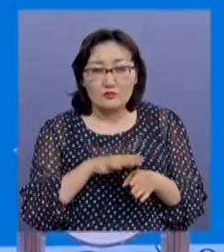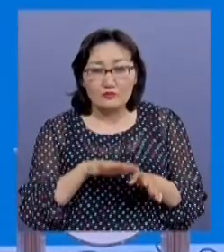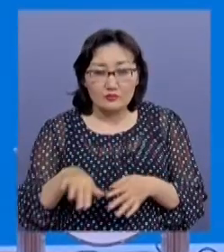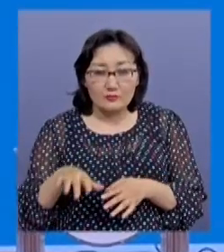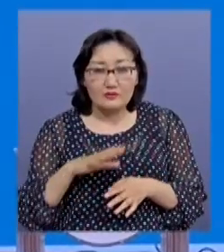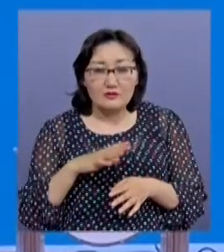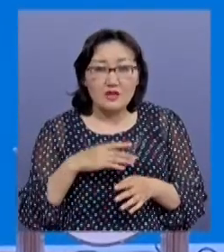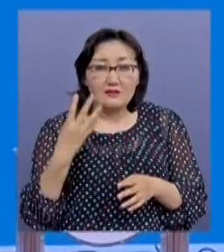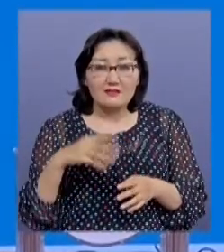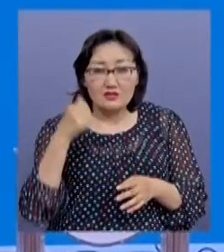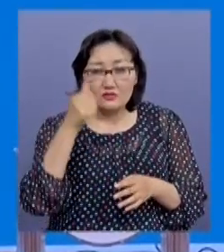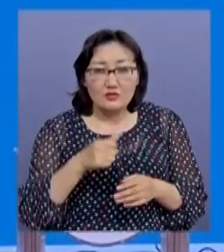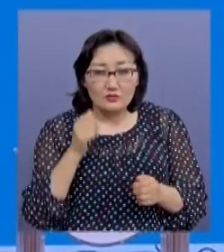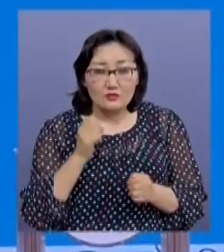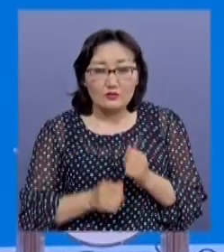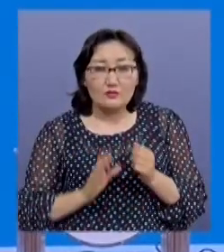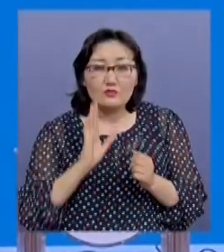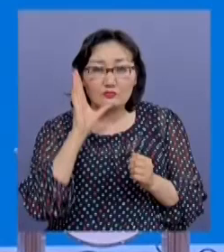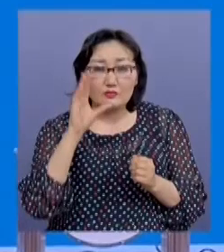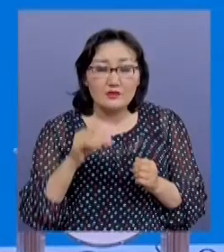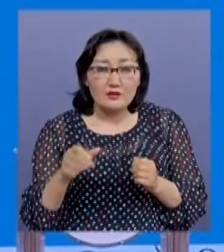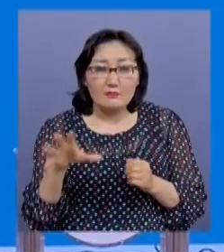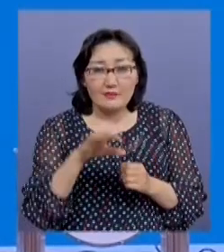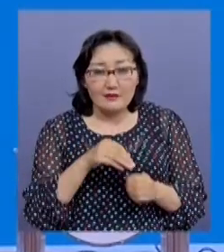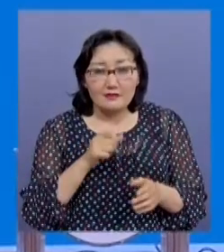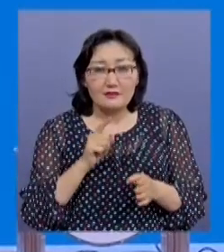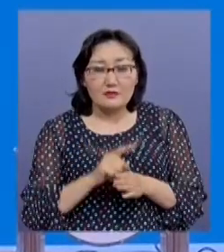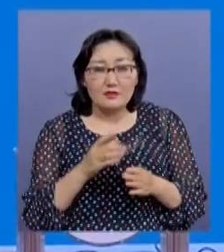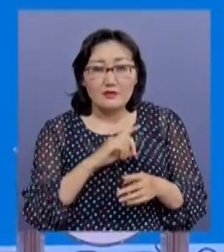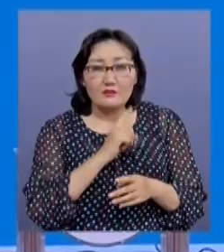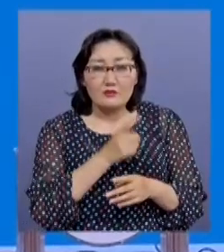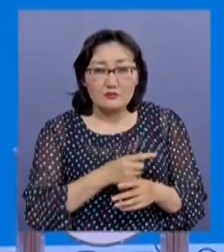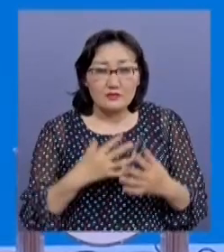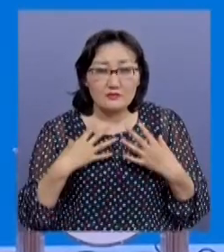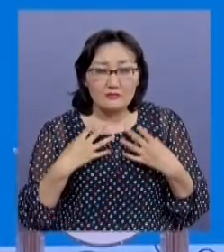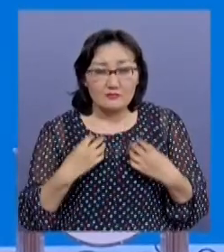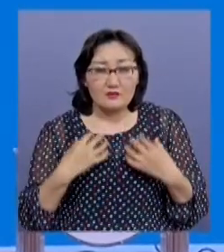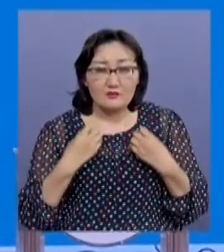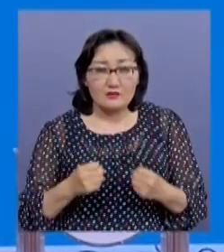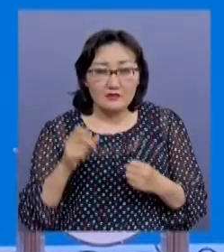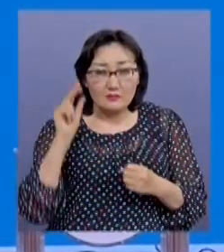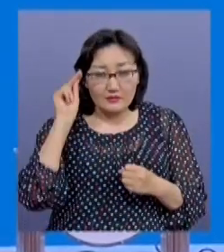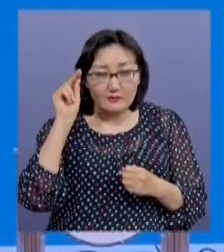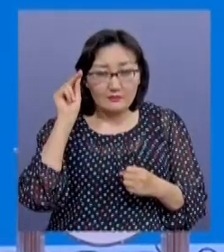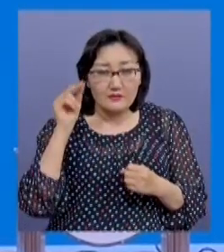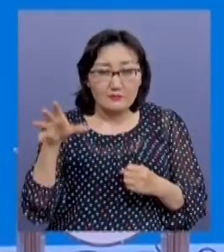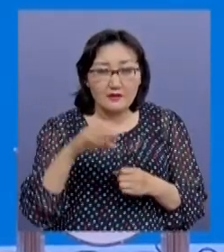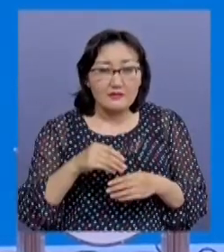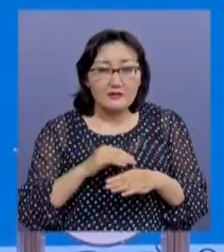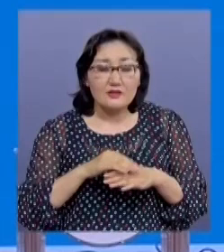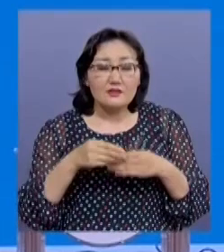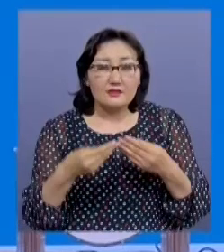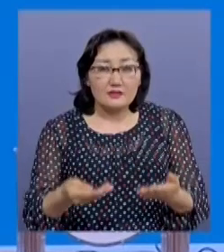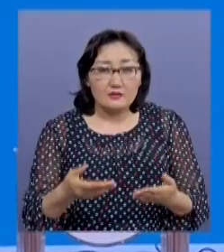жыл күндіз түні қолымнан келгенше барлық күш-қуатымды, білімімді, жігерімді еліме